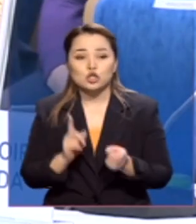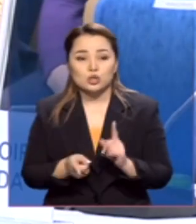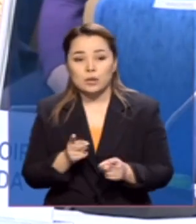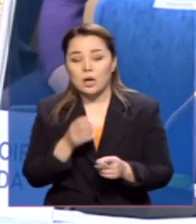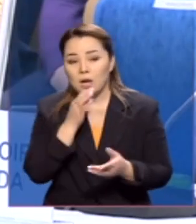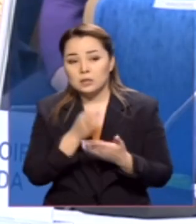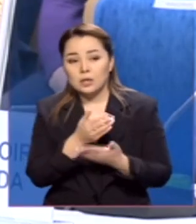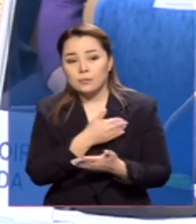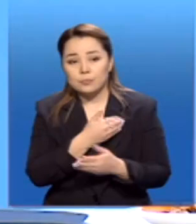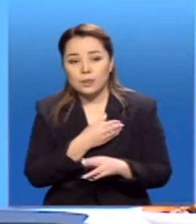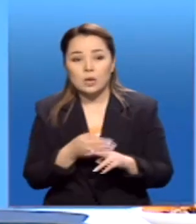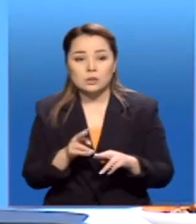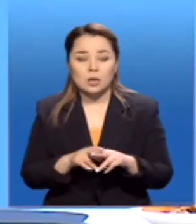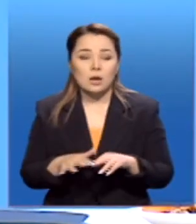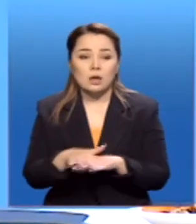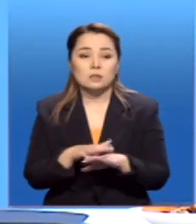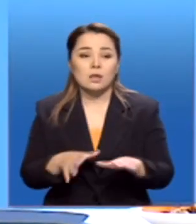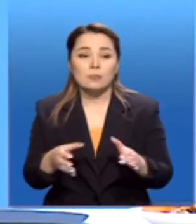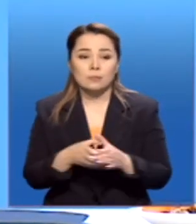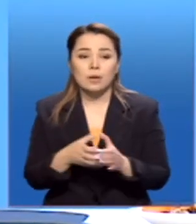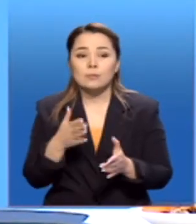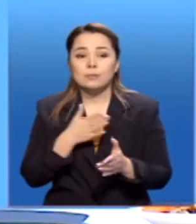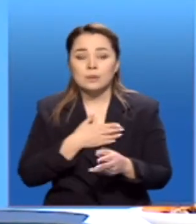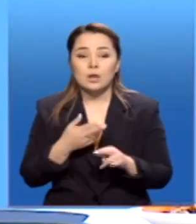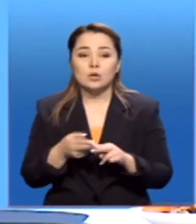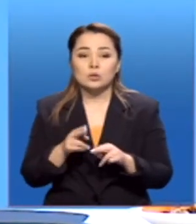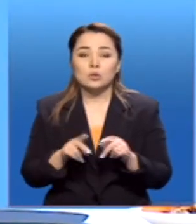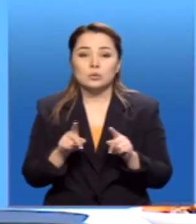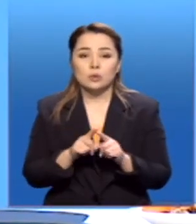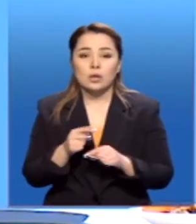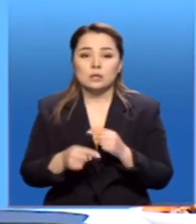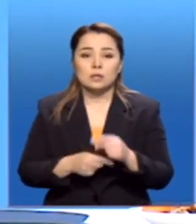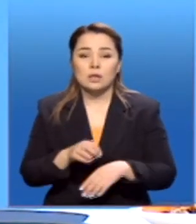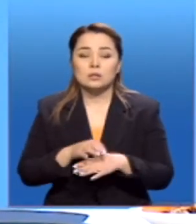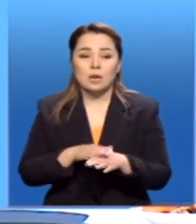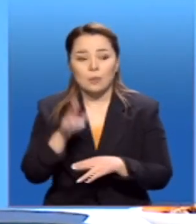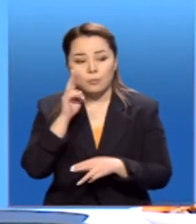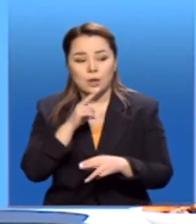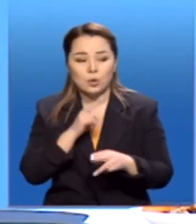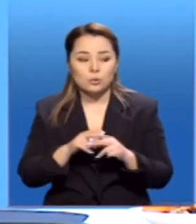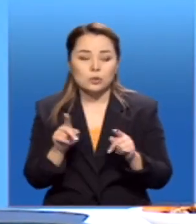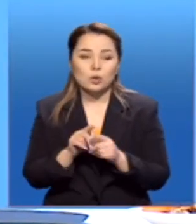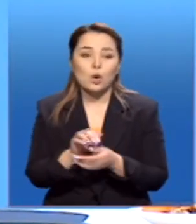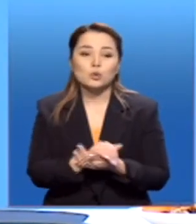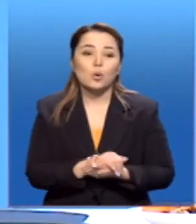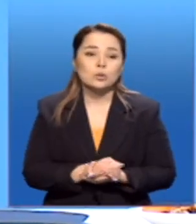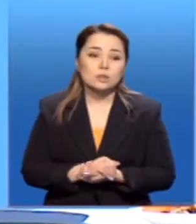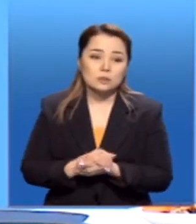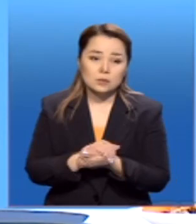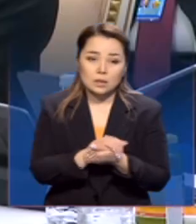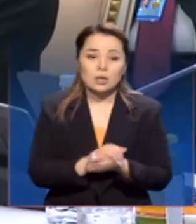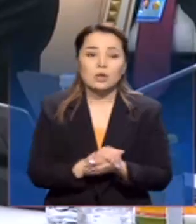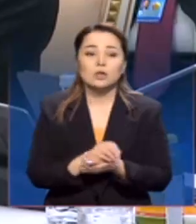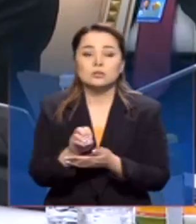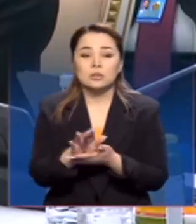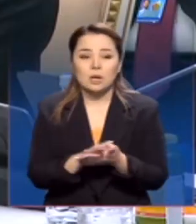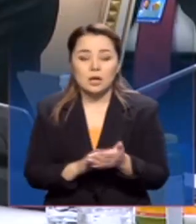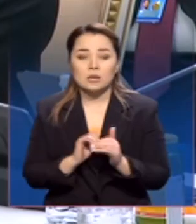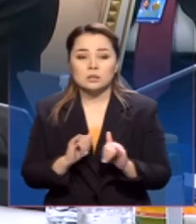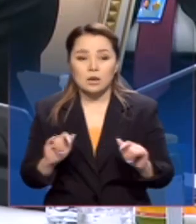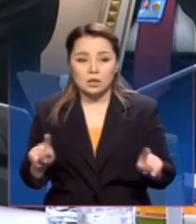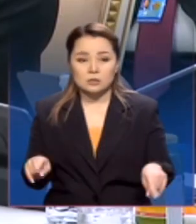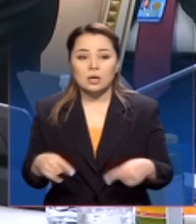мәнінде мұндай алаңдар біздің халықтарымыздың бауырластығы мен достығын одан әрі